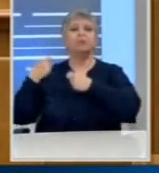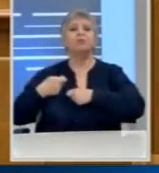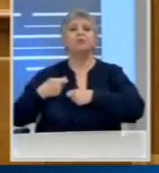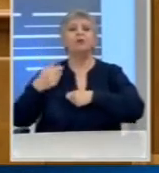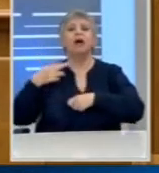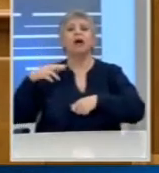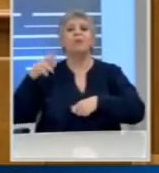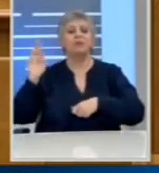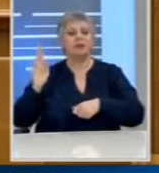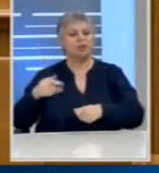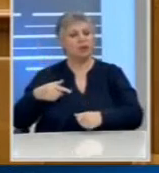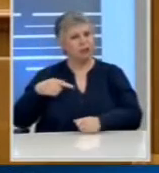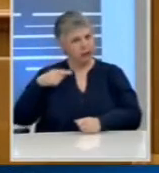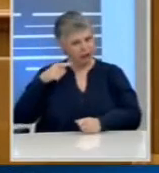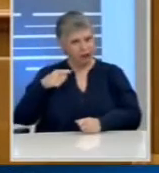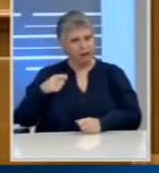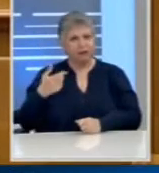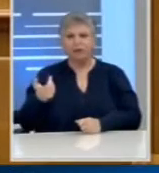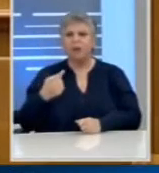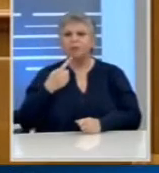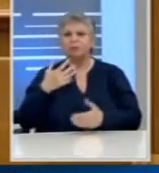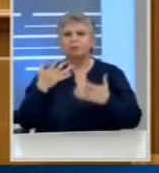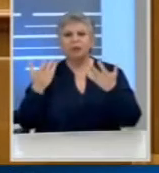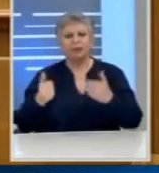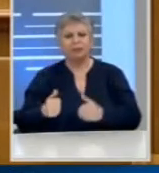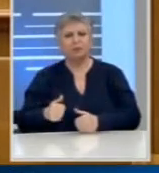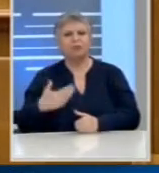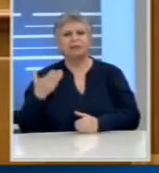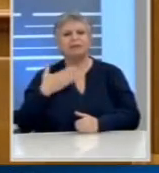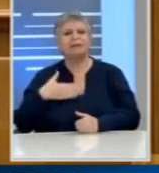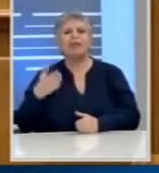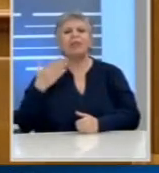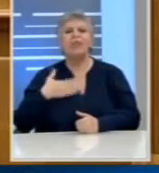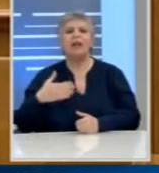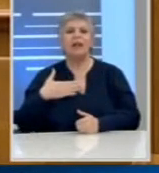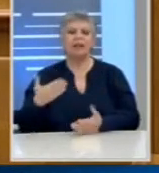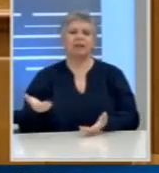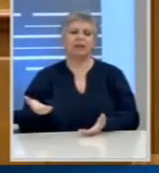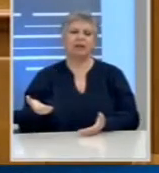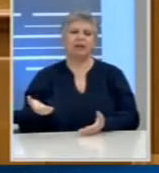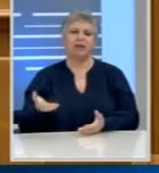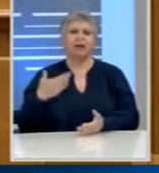που είστε οικονομολόγος μεγάλος, πέστε μου. Σας δίνω τον χρόνο μου. Ελάτε, κύριε Μπούρα, πάρετε το εσείς.